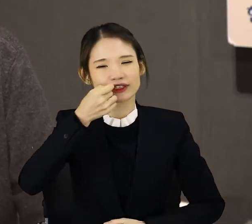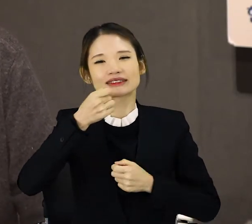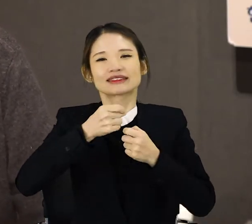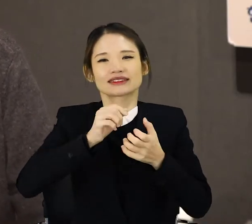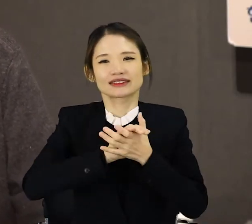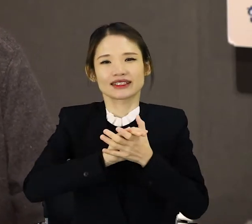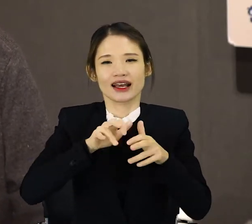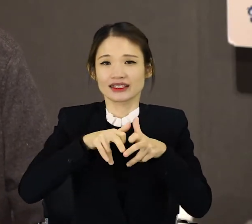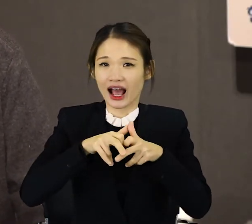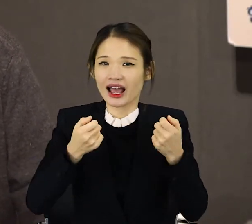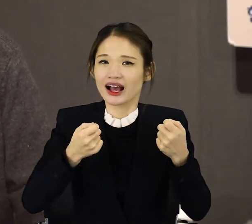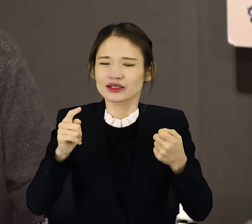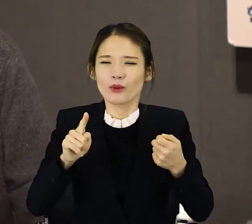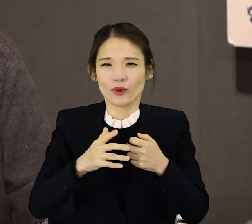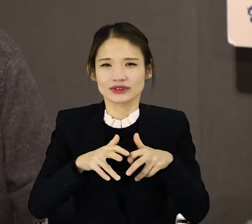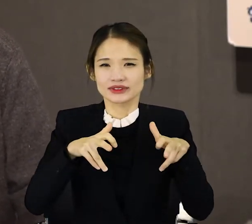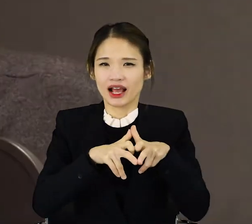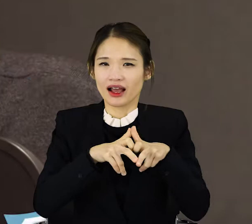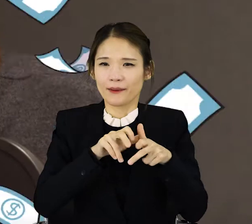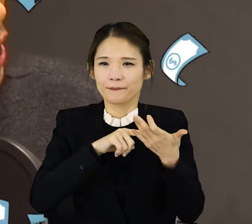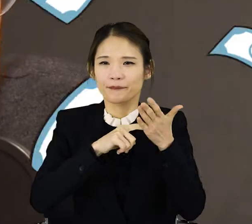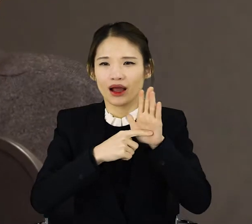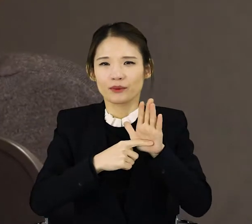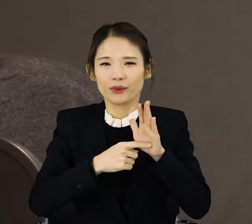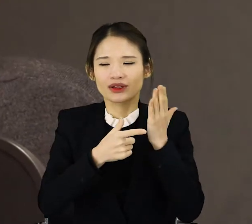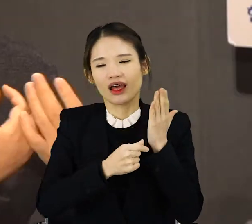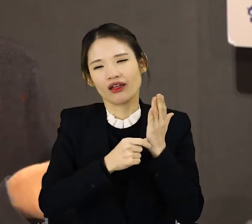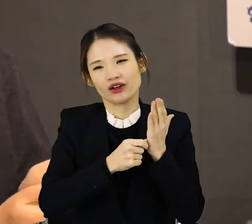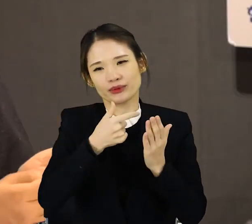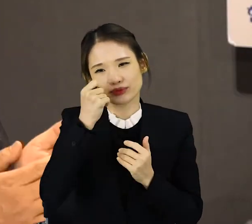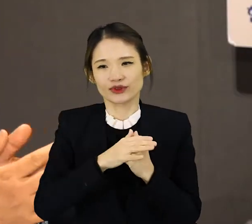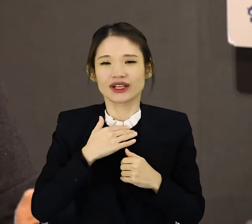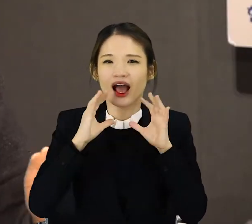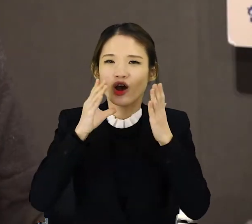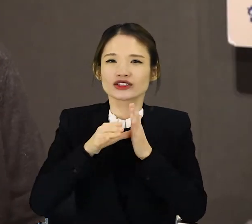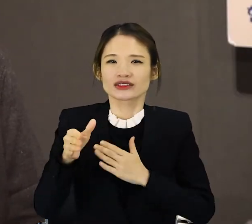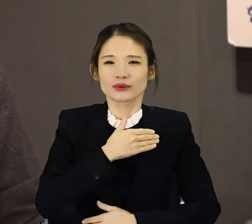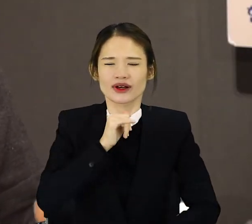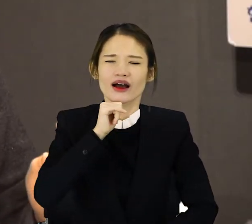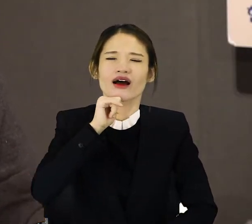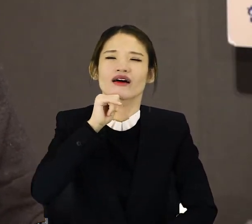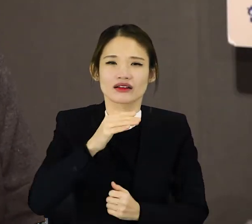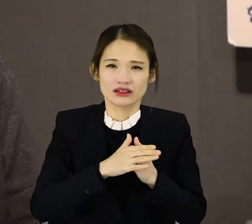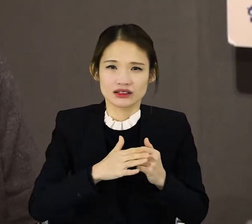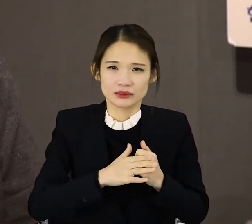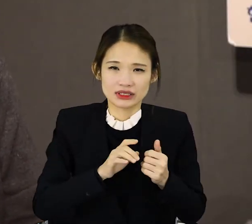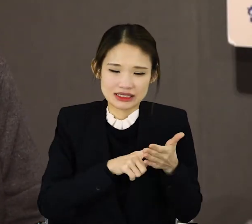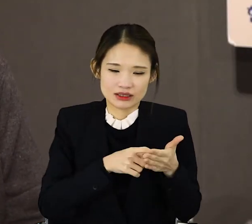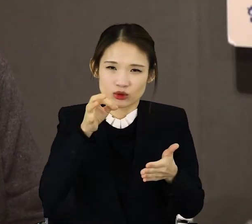장애는 뭐냐면 장애라고 얘기하긴 감이 그렇고요. 현금 부족이라는 장애였죠. 저는 어려서부터 돈이 없었기 때문에 늘